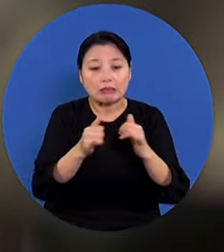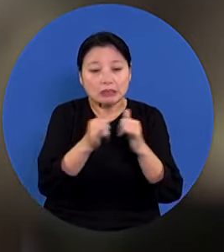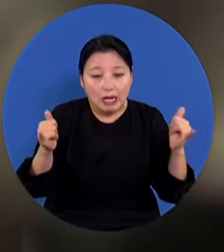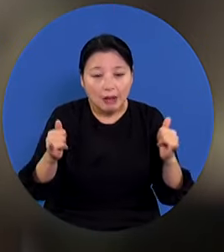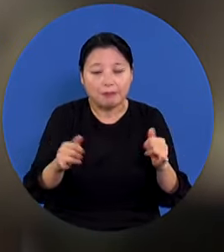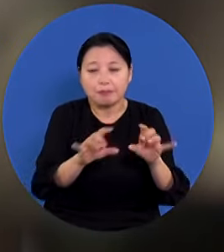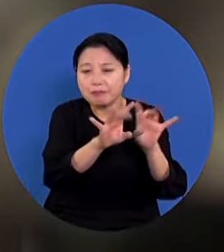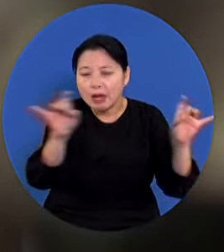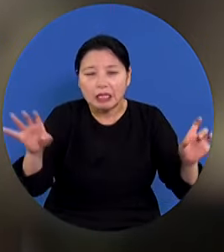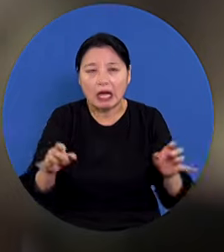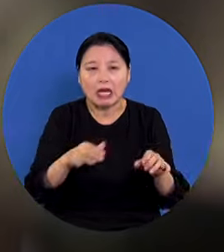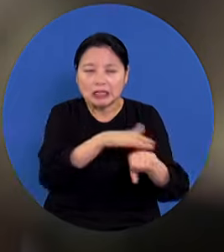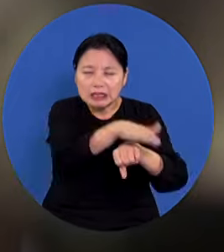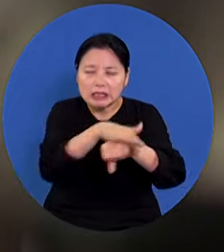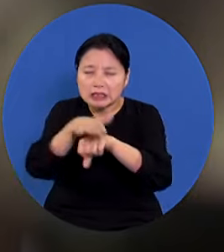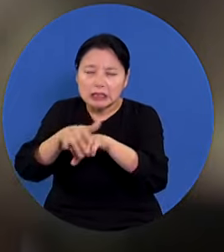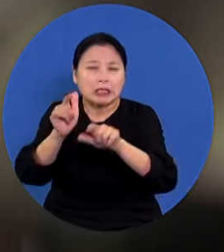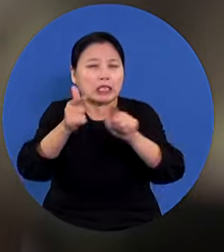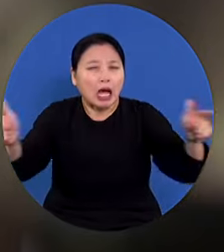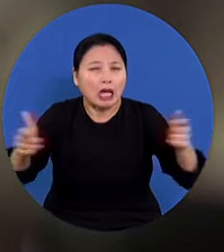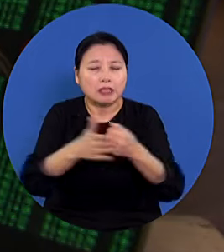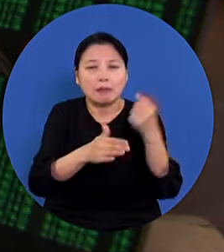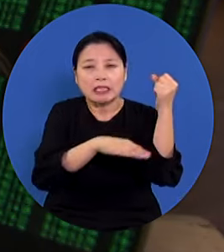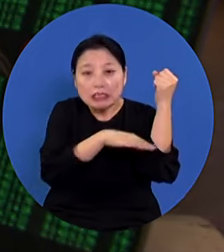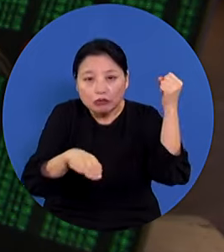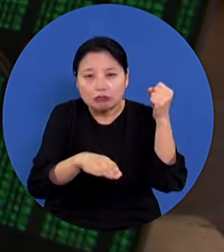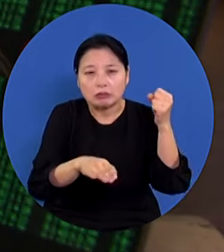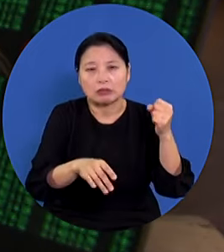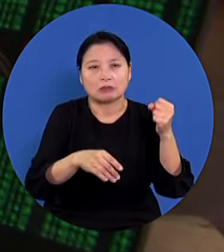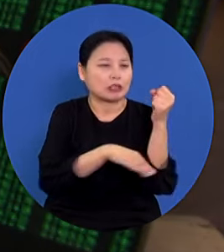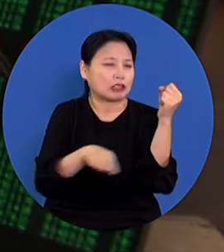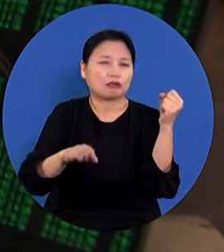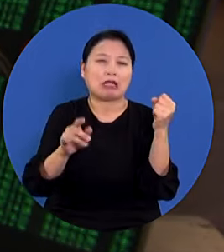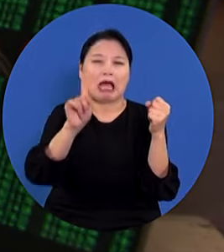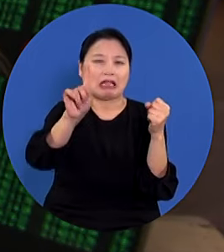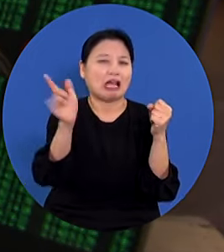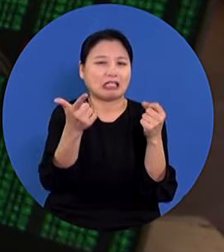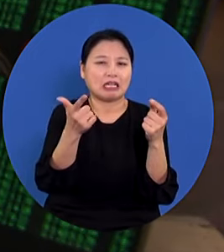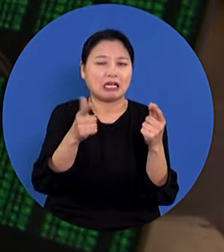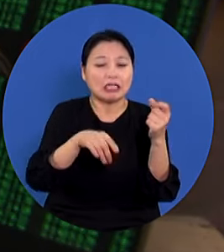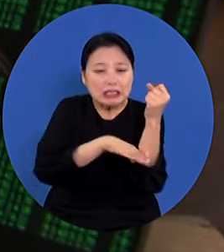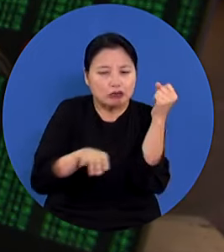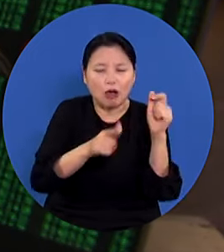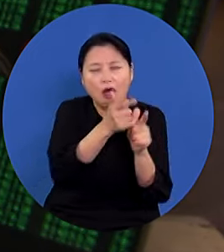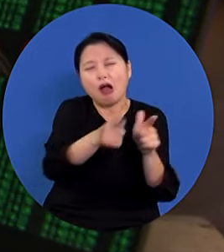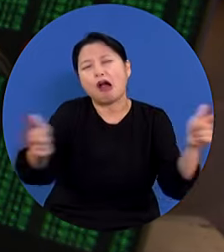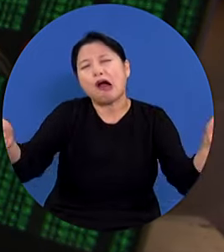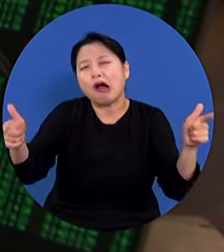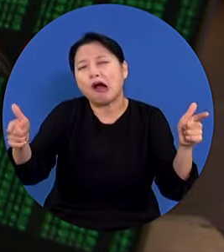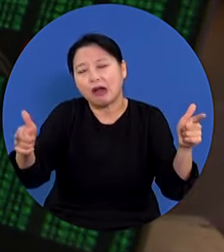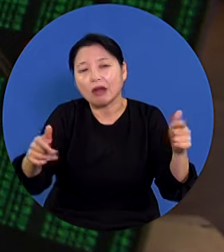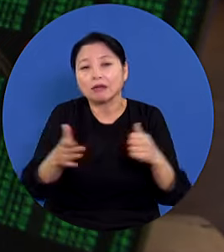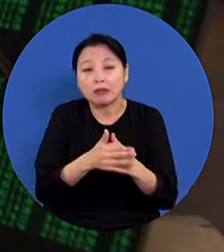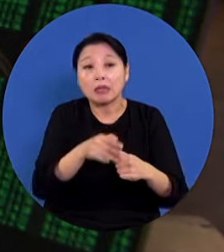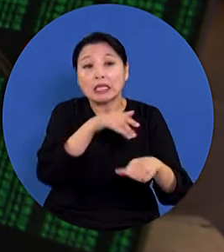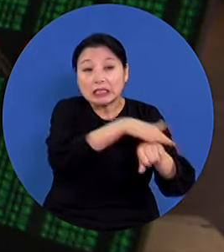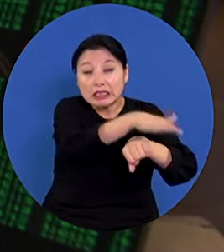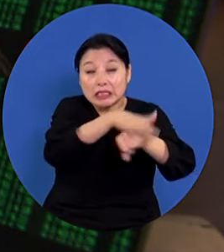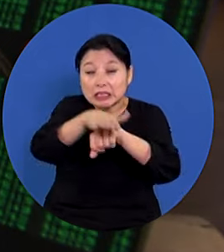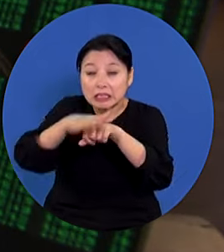다 다른 거고 그런 게 다 이제 다양한 건데 그런 다양한 사람들의 다양한 방향대로 삶을 잘 살 수